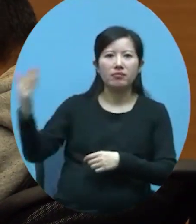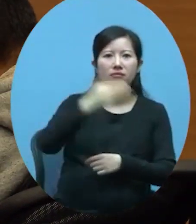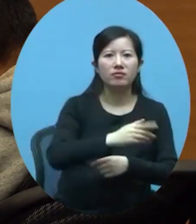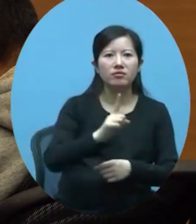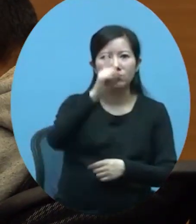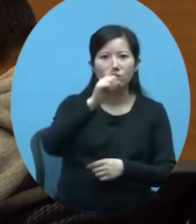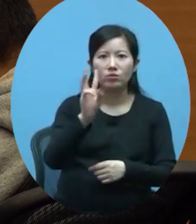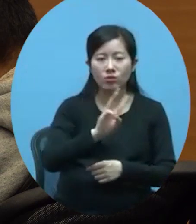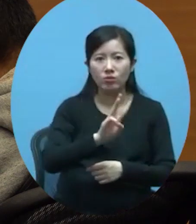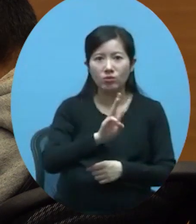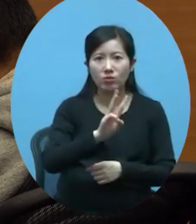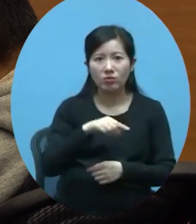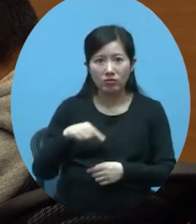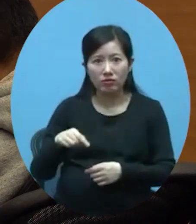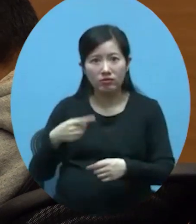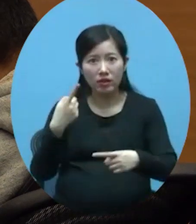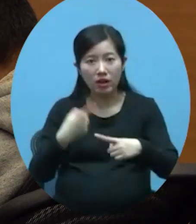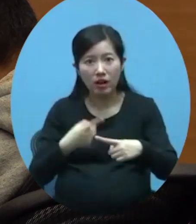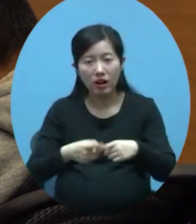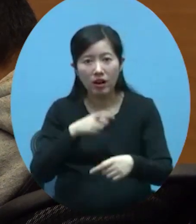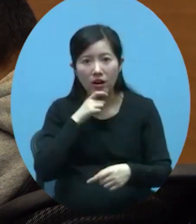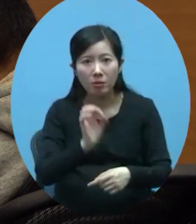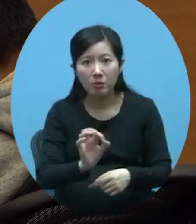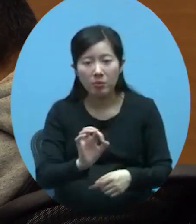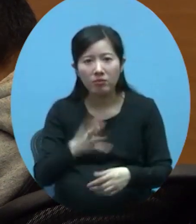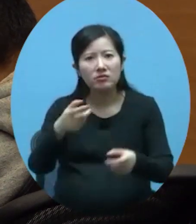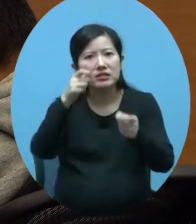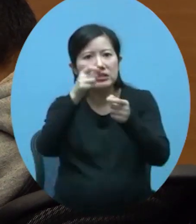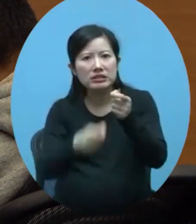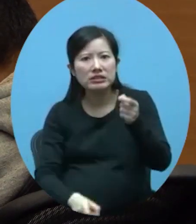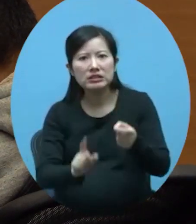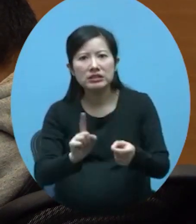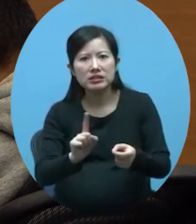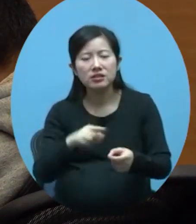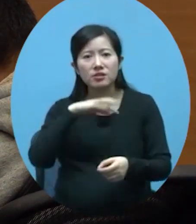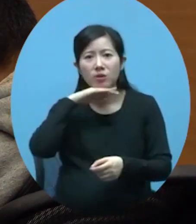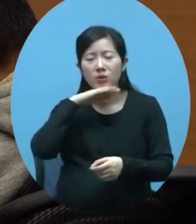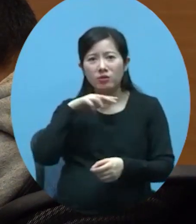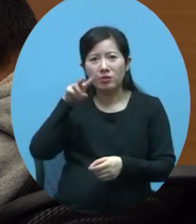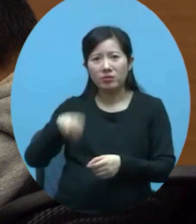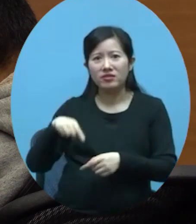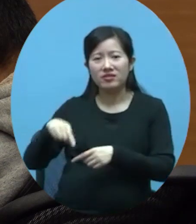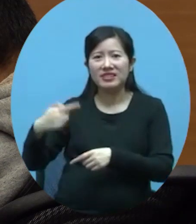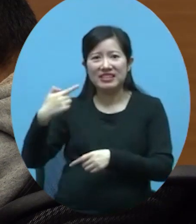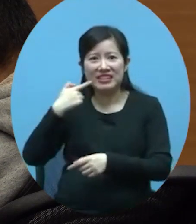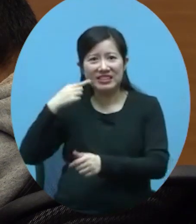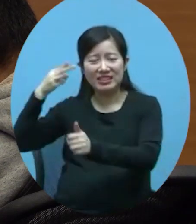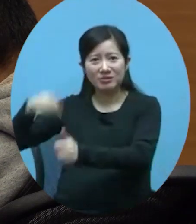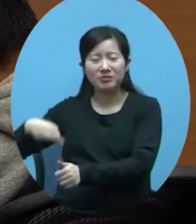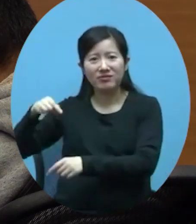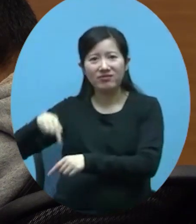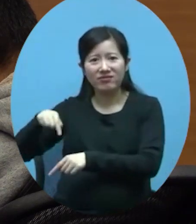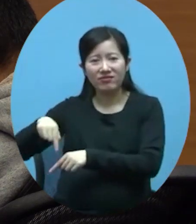問一下是不是有這個案詳情是怎樣如果遇到這些接受強制隔離的這些